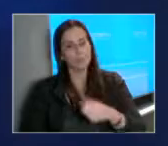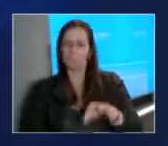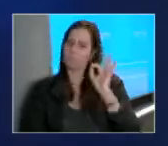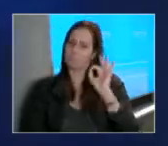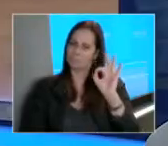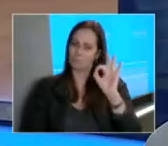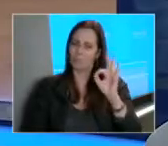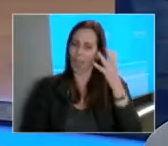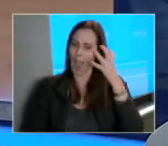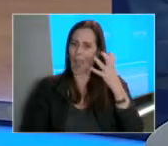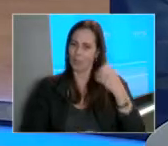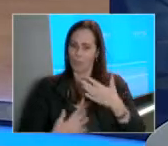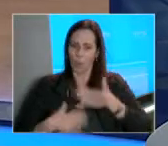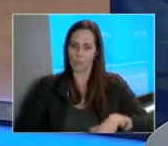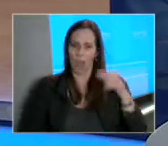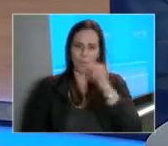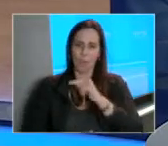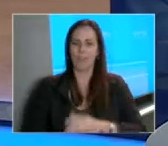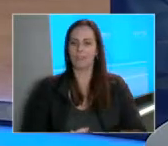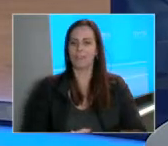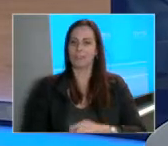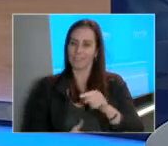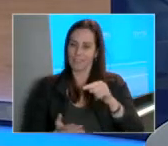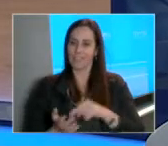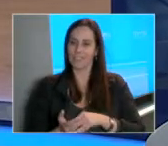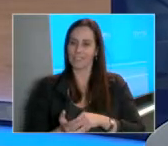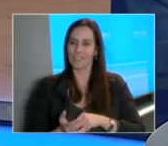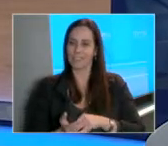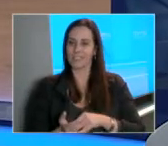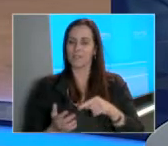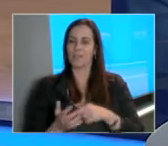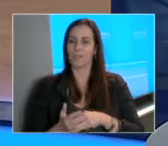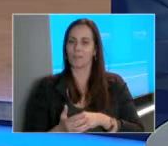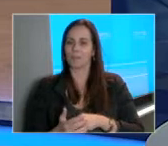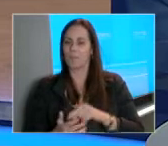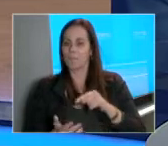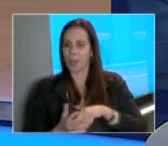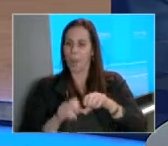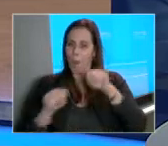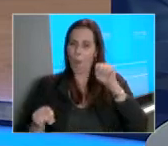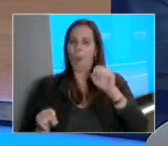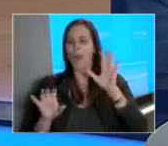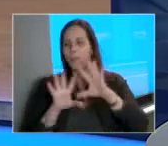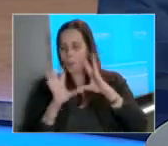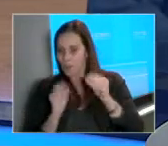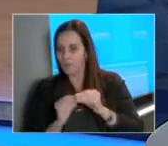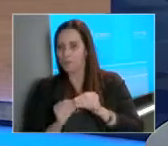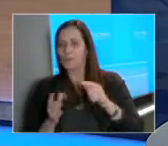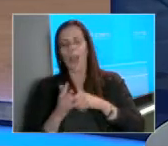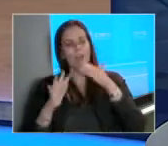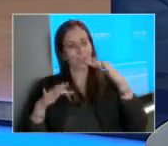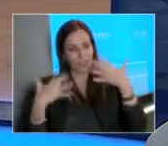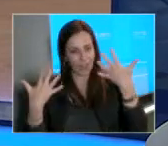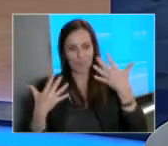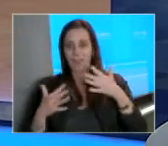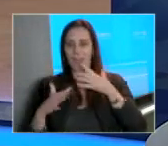בסדר גמור. אהבתי את הצבע של החולצה. תודה רבה, זה ככה ברוח העשור. ממש להפועל תל אביב? הפועל באופן כללי, ברוח העשור,